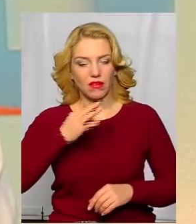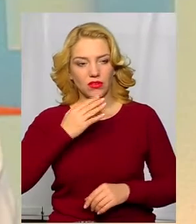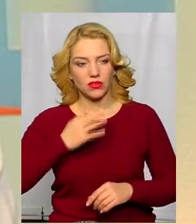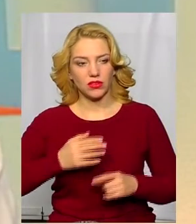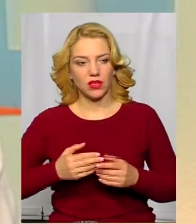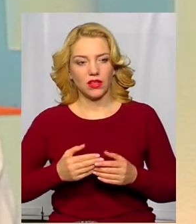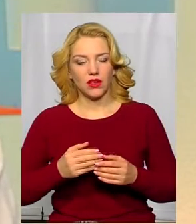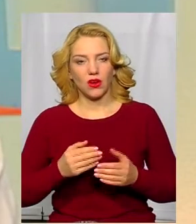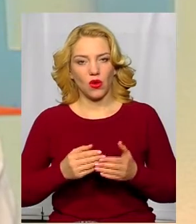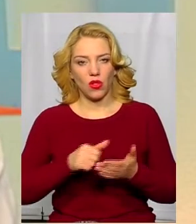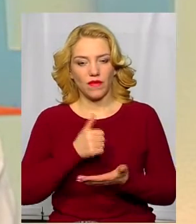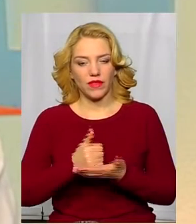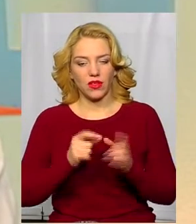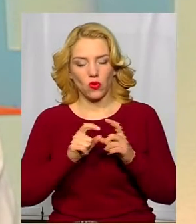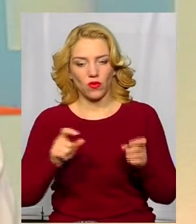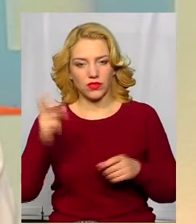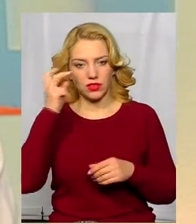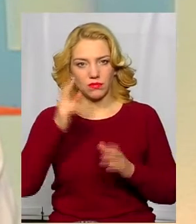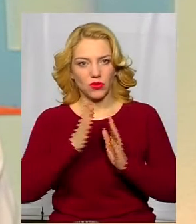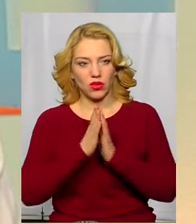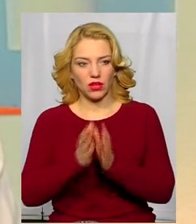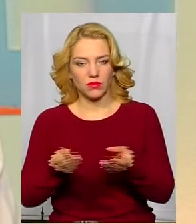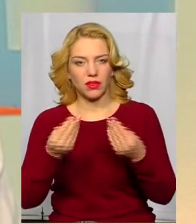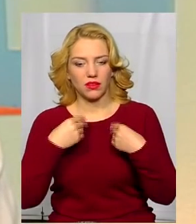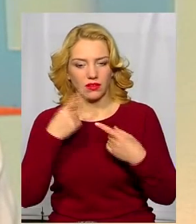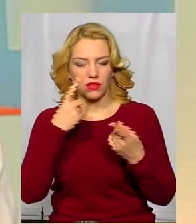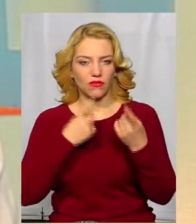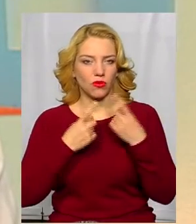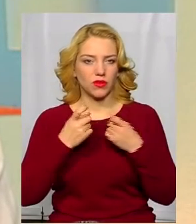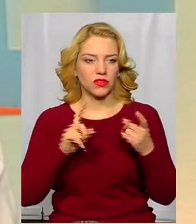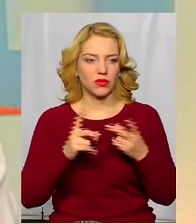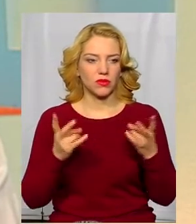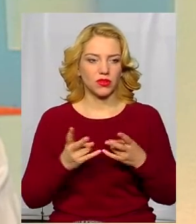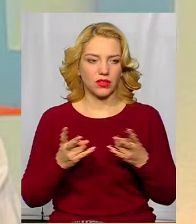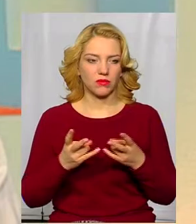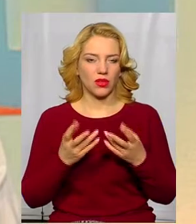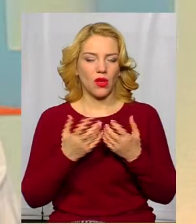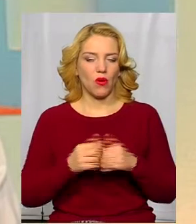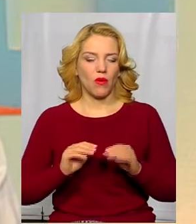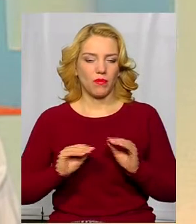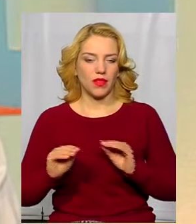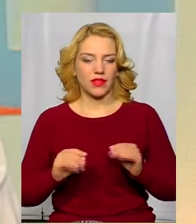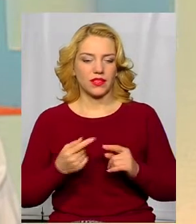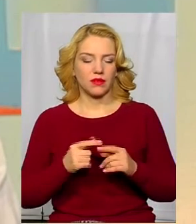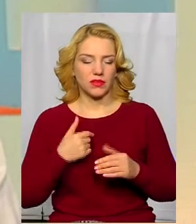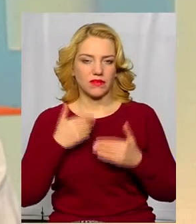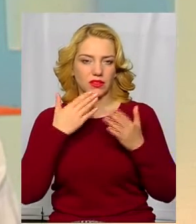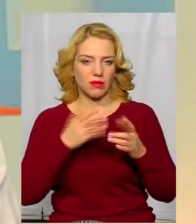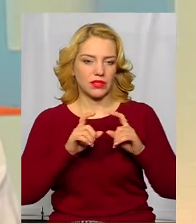лист від головного офісу з Києва, що з проханням надати інформацію, яке потрібне обладнання для обласної лікарні. Департамент охорони здоров'я, напевно.